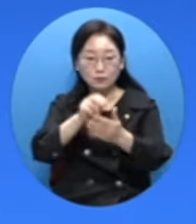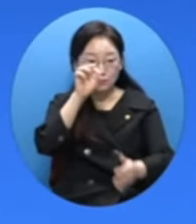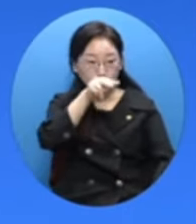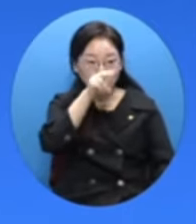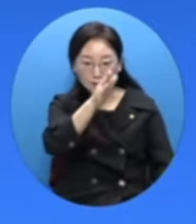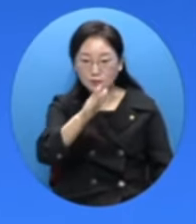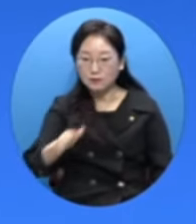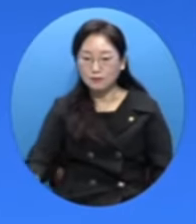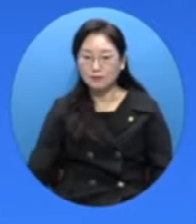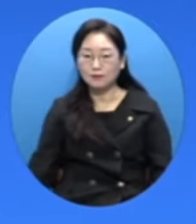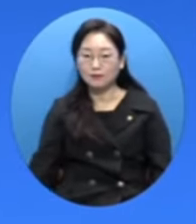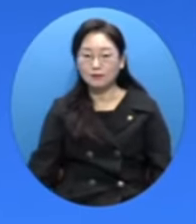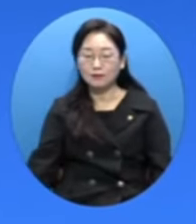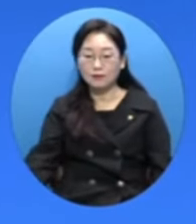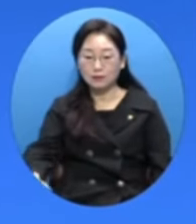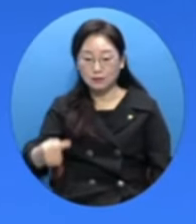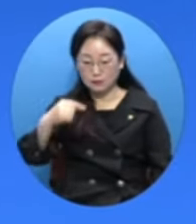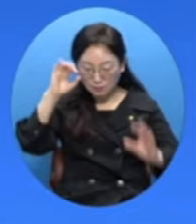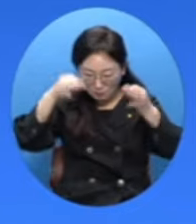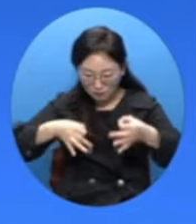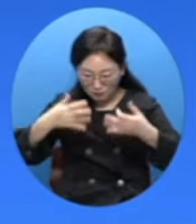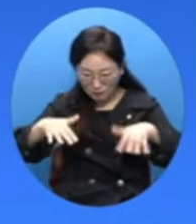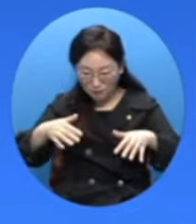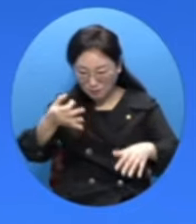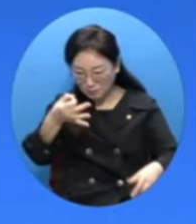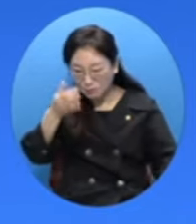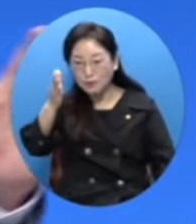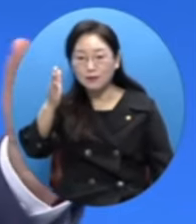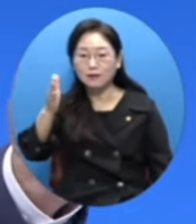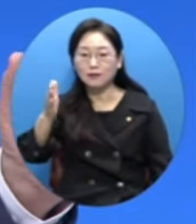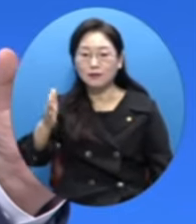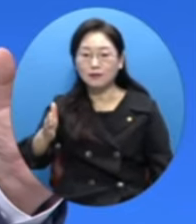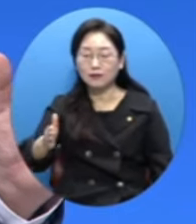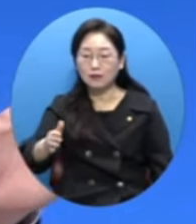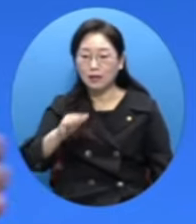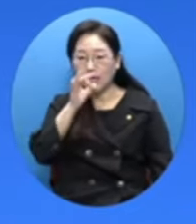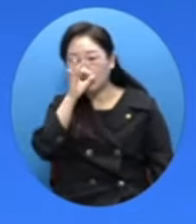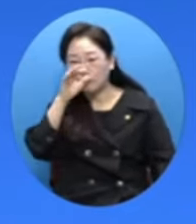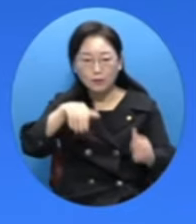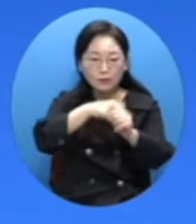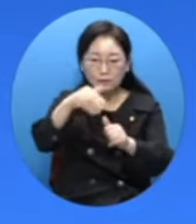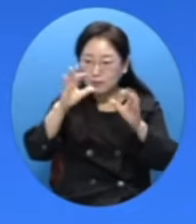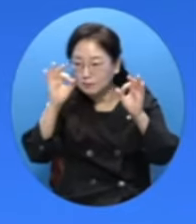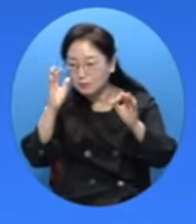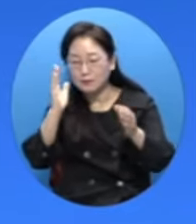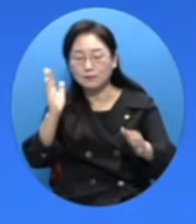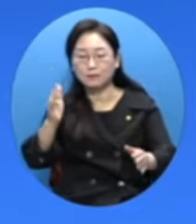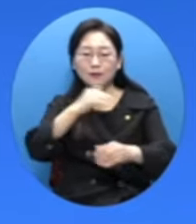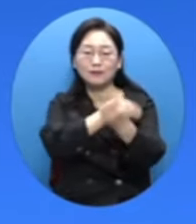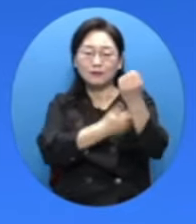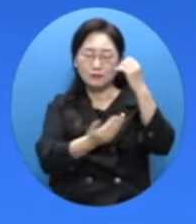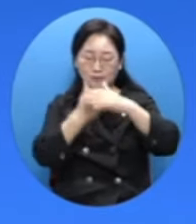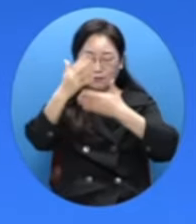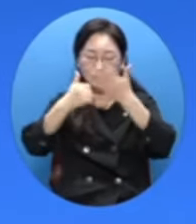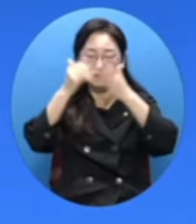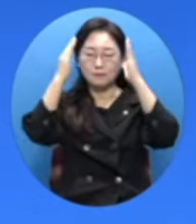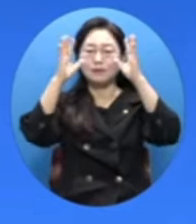말고 너의 약한 모습을 바라보지 말고 불가능한 현실을 바라보지 말고 전능한 하나님만